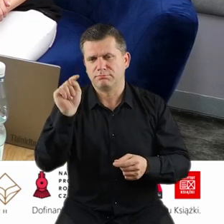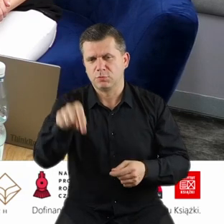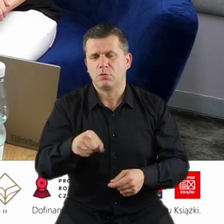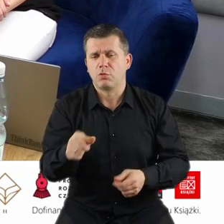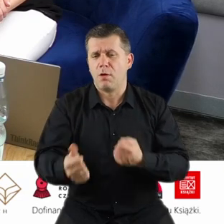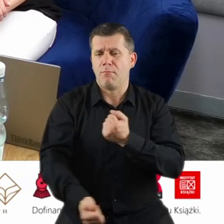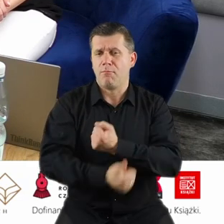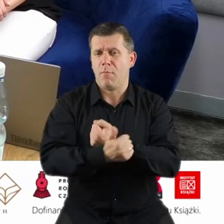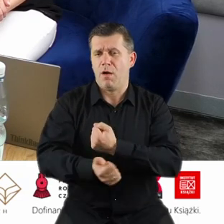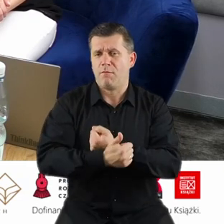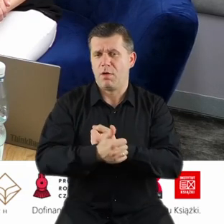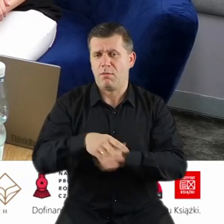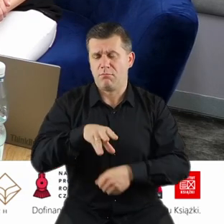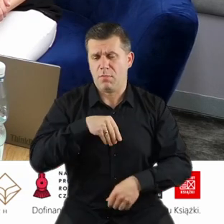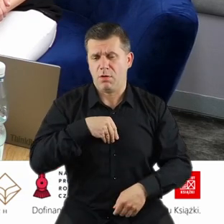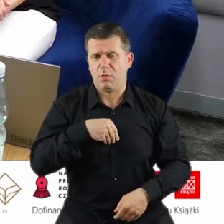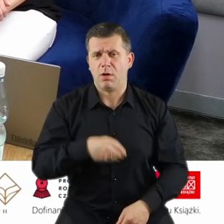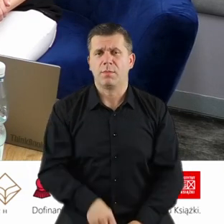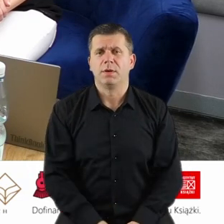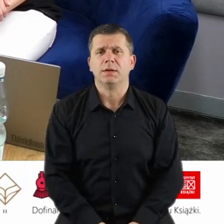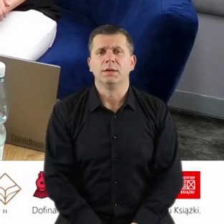mogą spowodować,